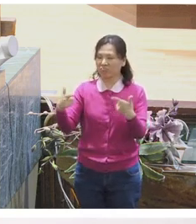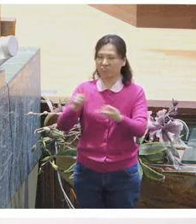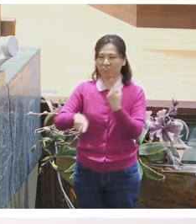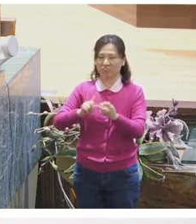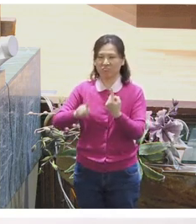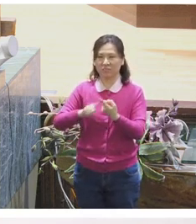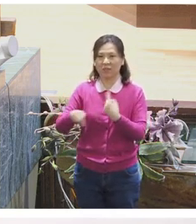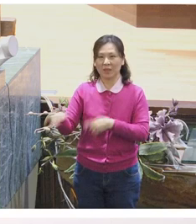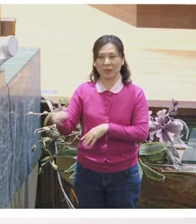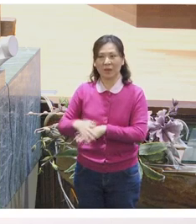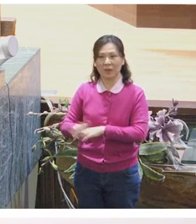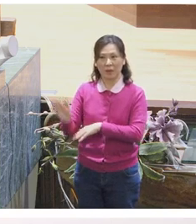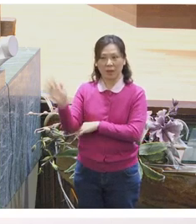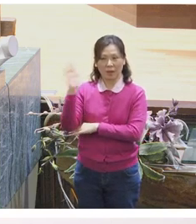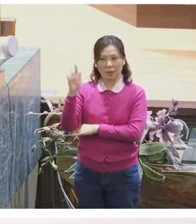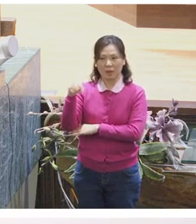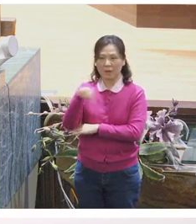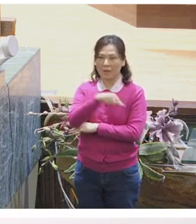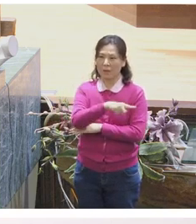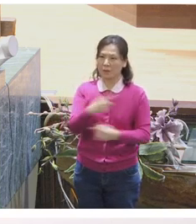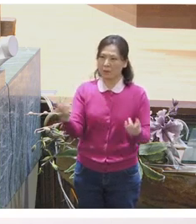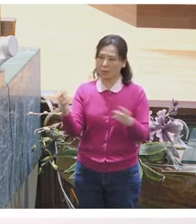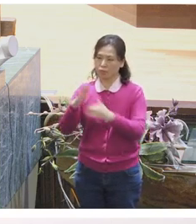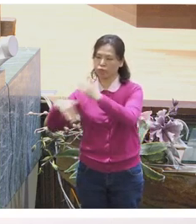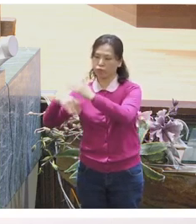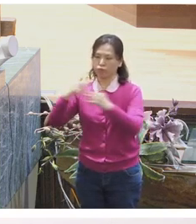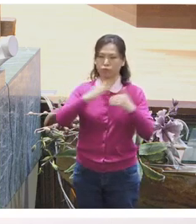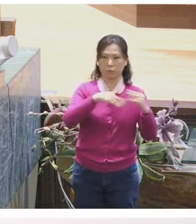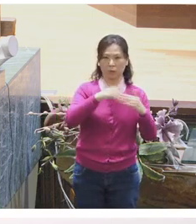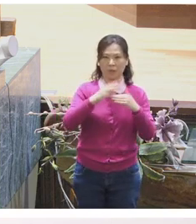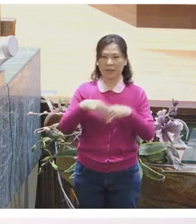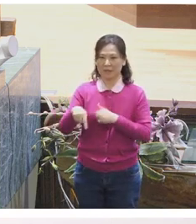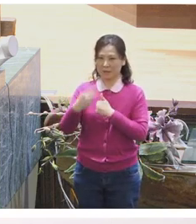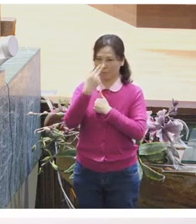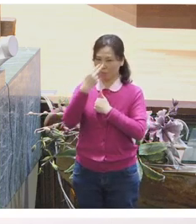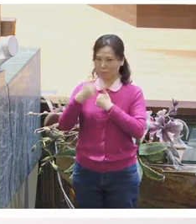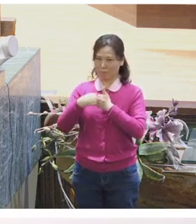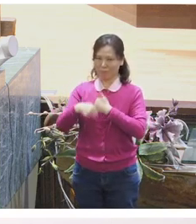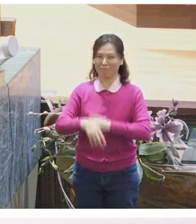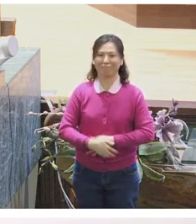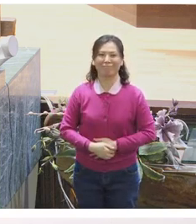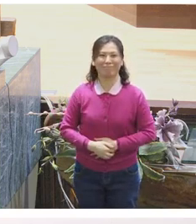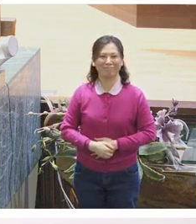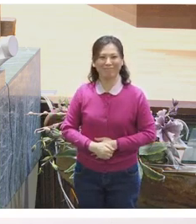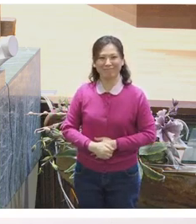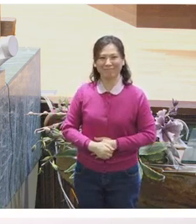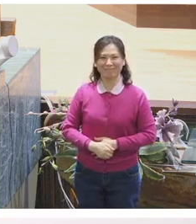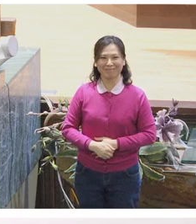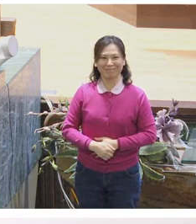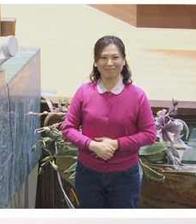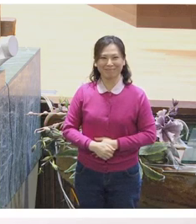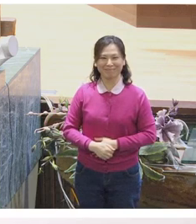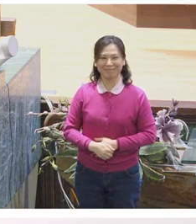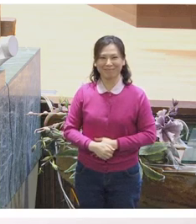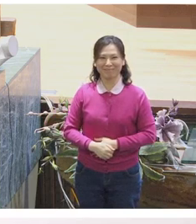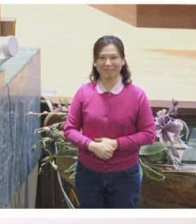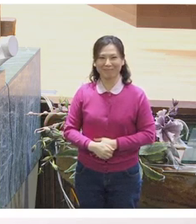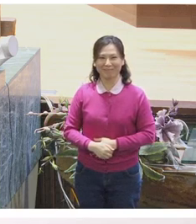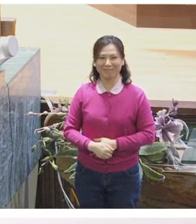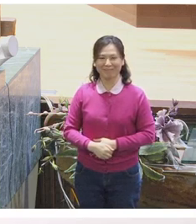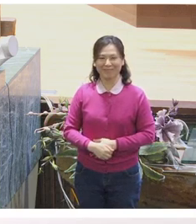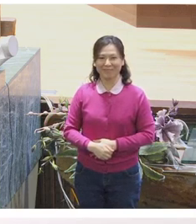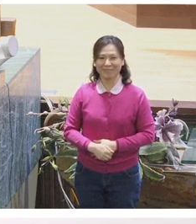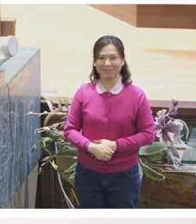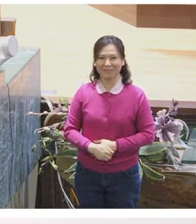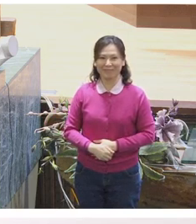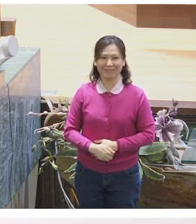内制度和问责来加强，或当责来加强，这是陷阱题啊，我只是要先讲。 可以接着回答。